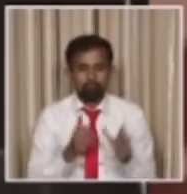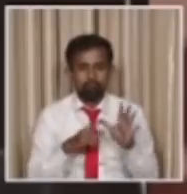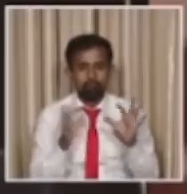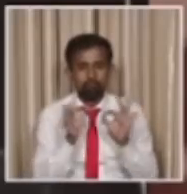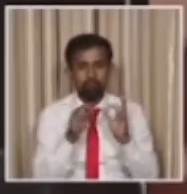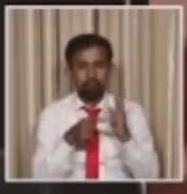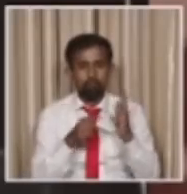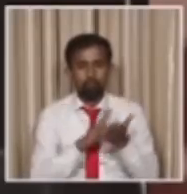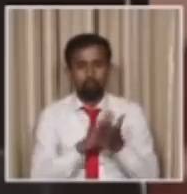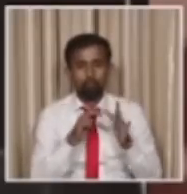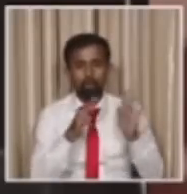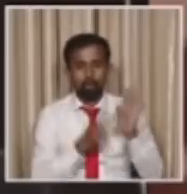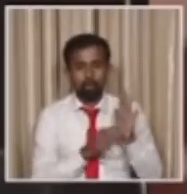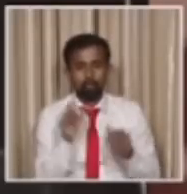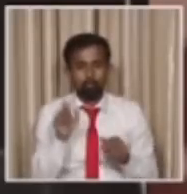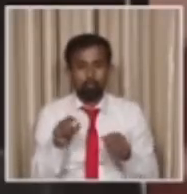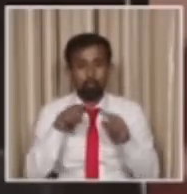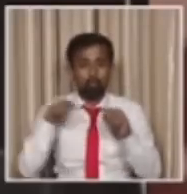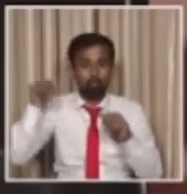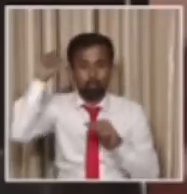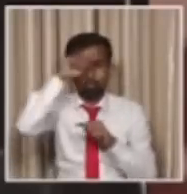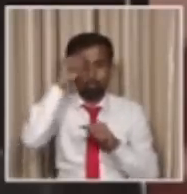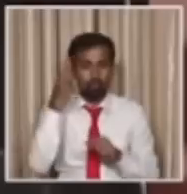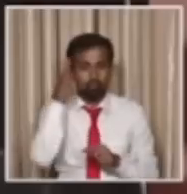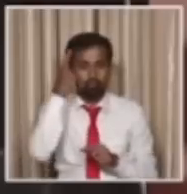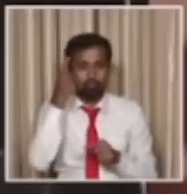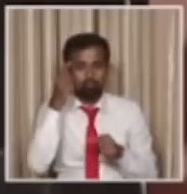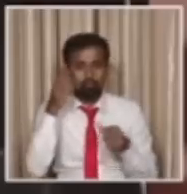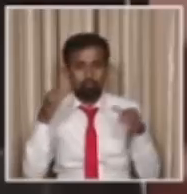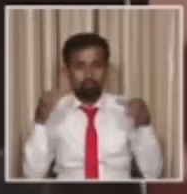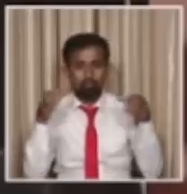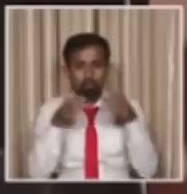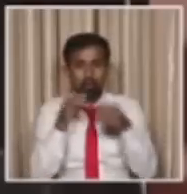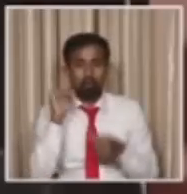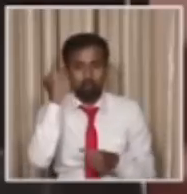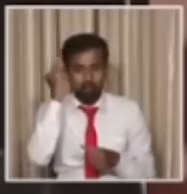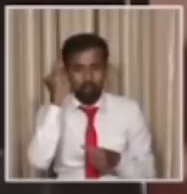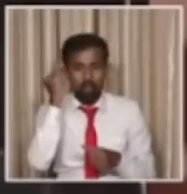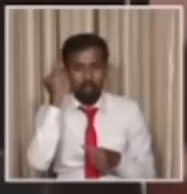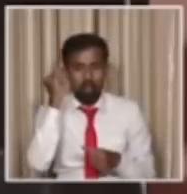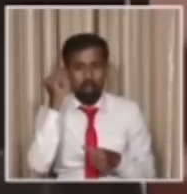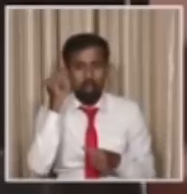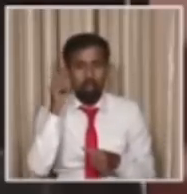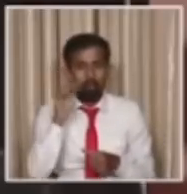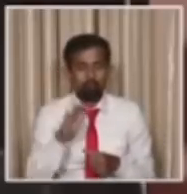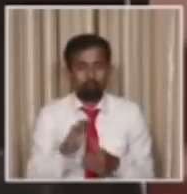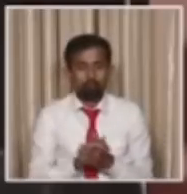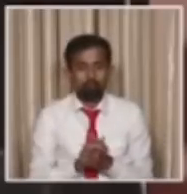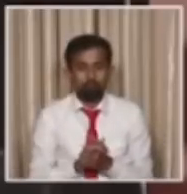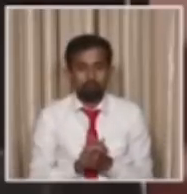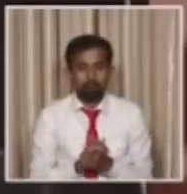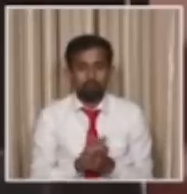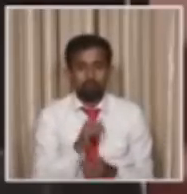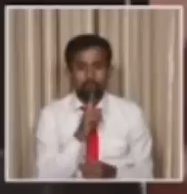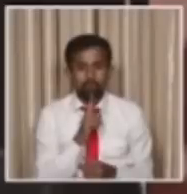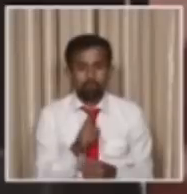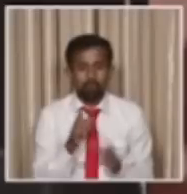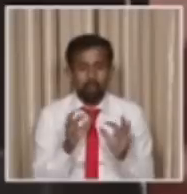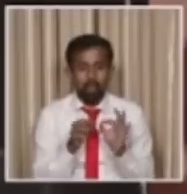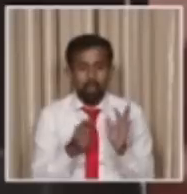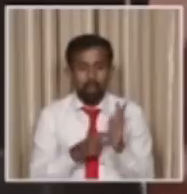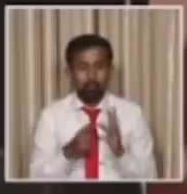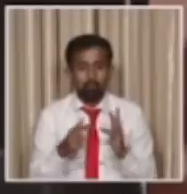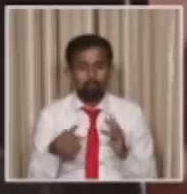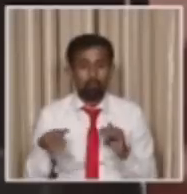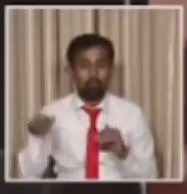අබුහින්ට උඩින් ඒ බුද්ධ්‍යංශේ ප්‍රධානියෝ හිටියා. ඉතින් ඒකයි තමයි ඒකට කියන්න තියෙන්නේ අබුහින්ට